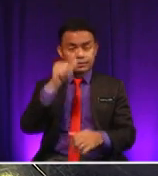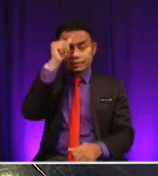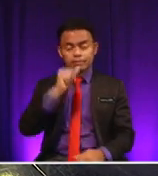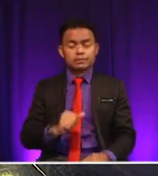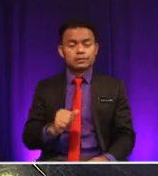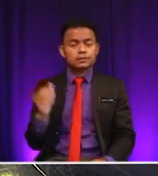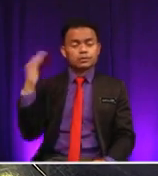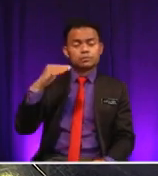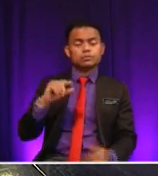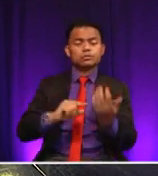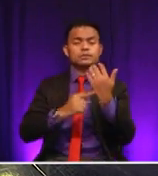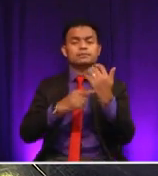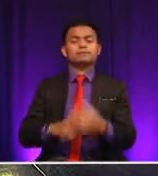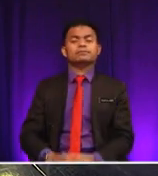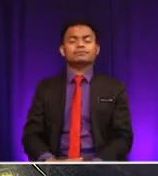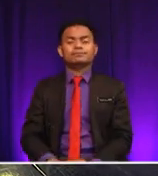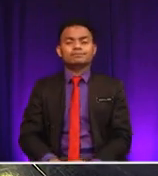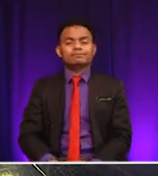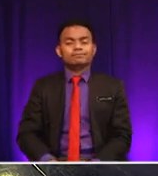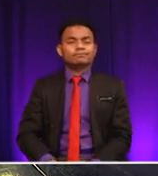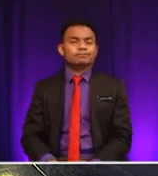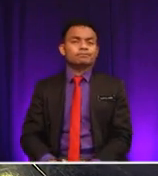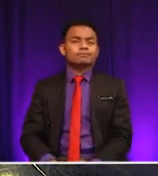silahkan Terima kasih Irfan